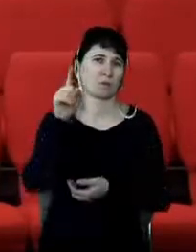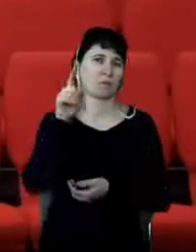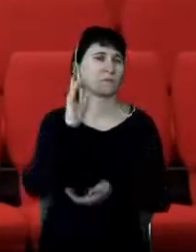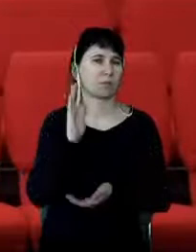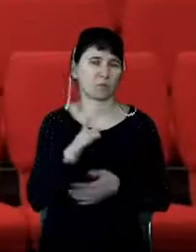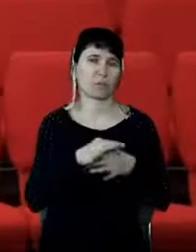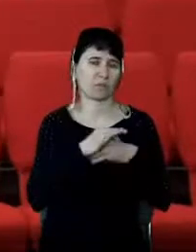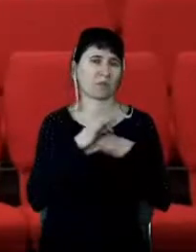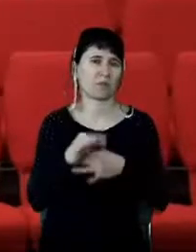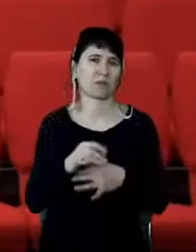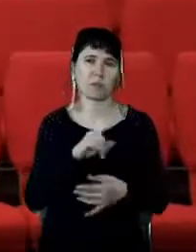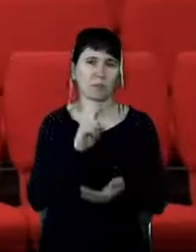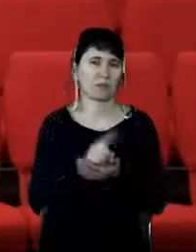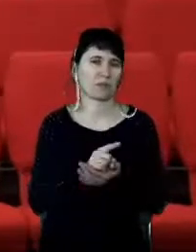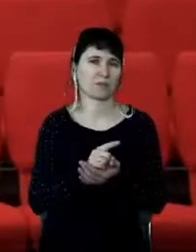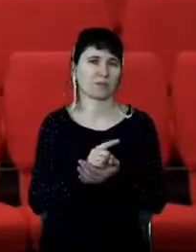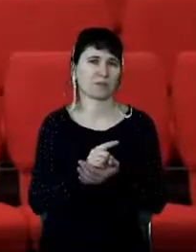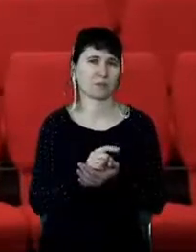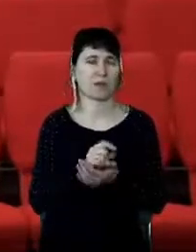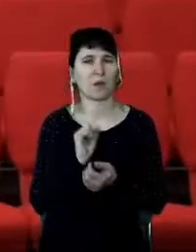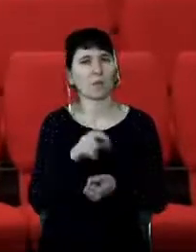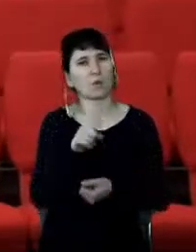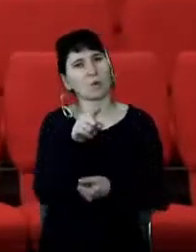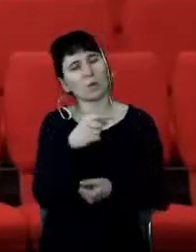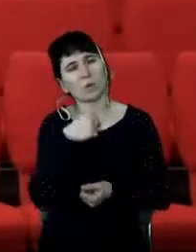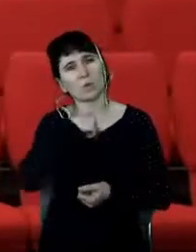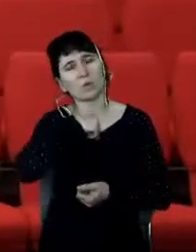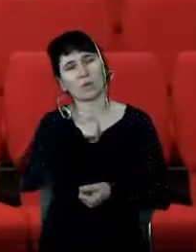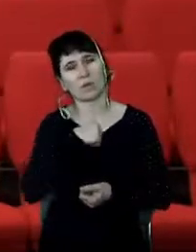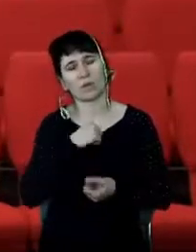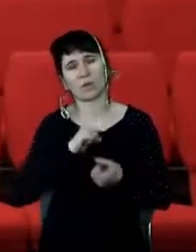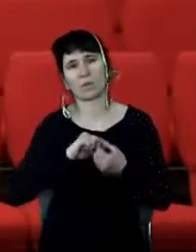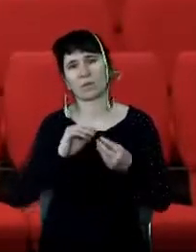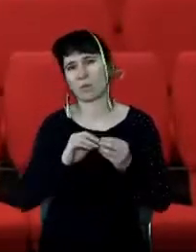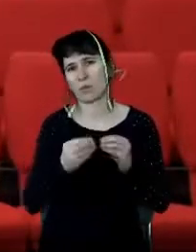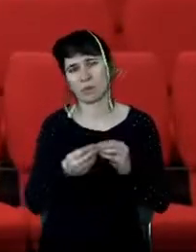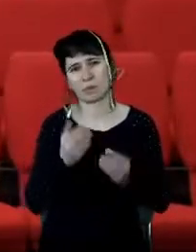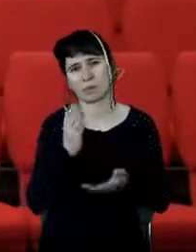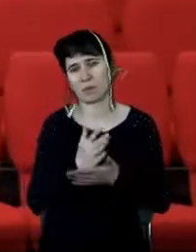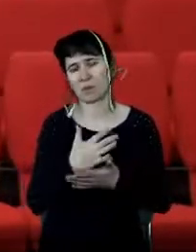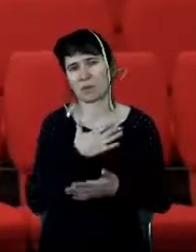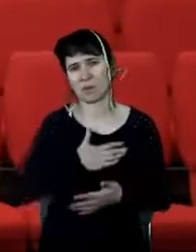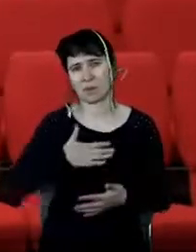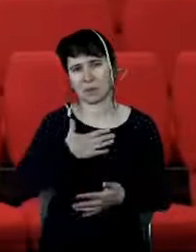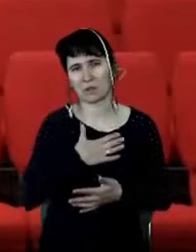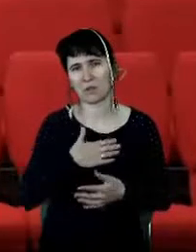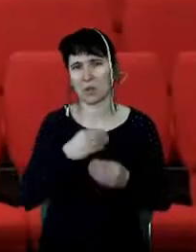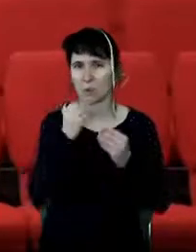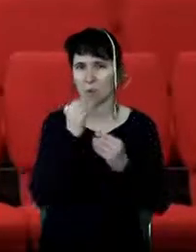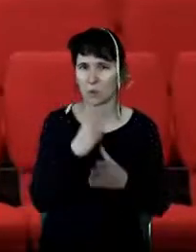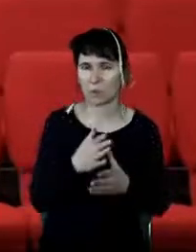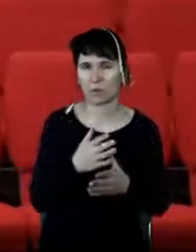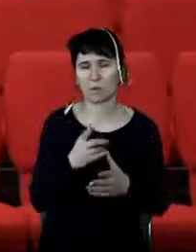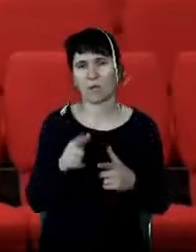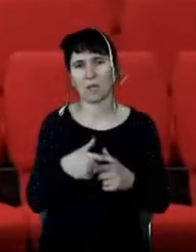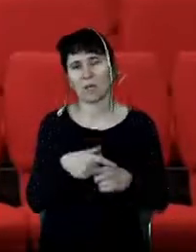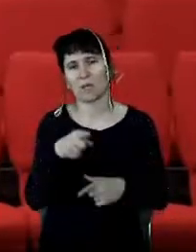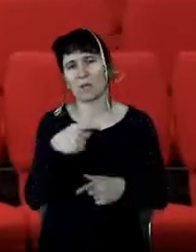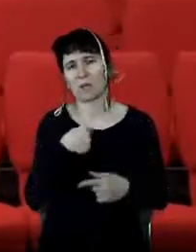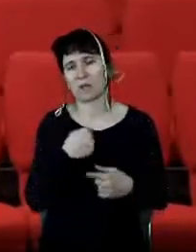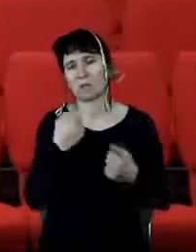Я хотів би нагадати те, що, можливо, в когось є духовні якісь мури, або стіни, або навіть цілі